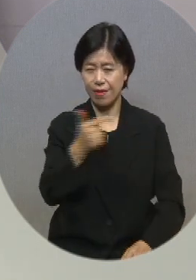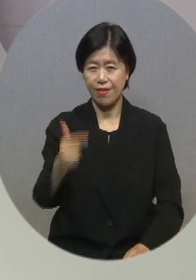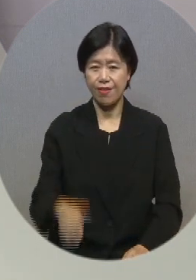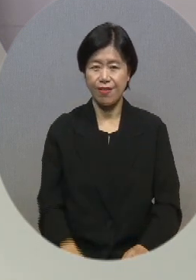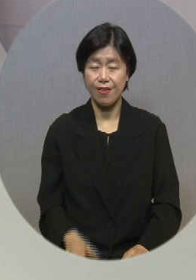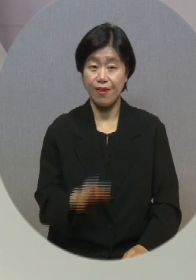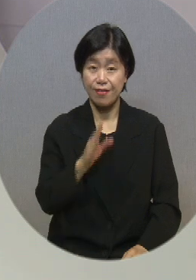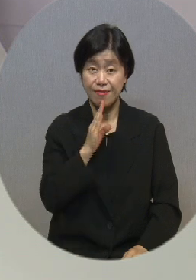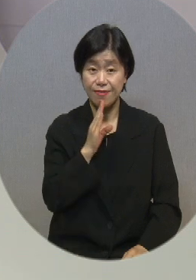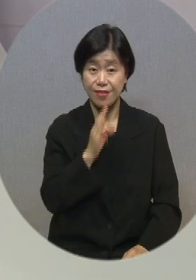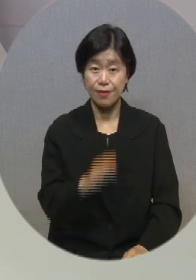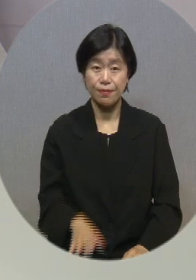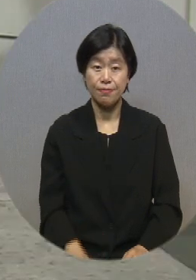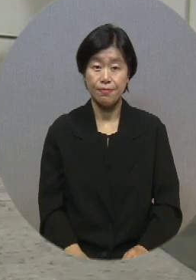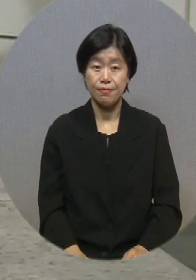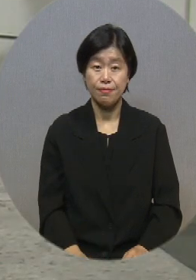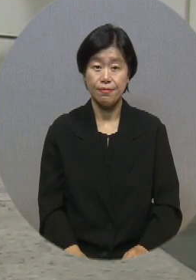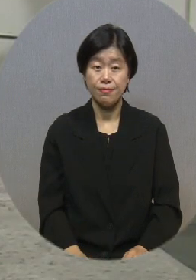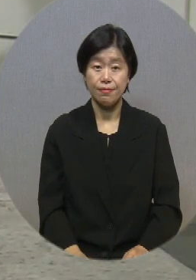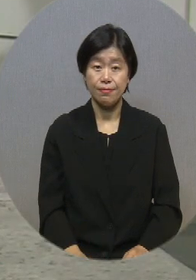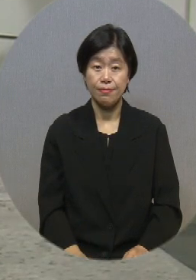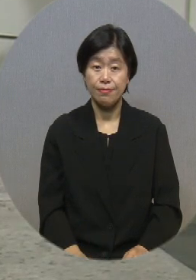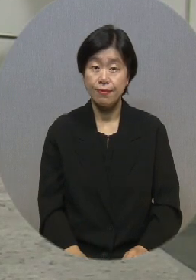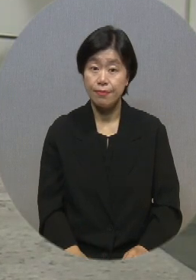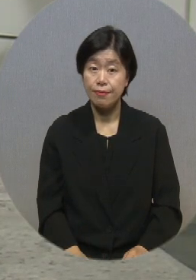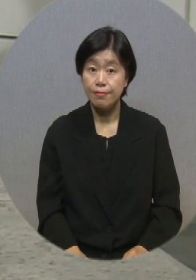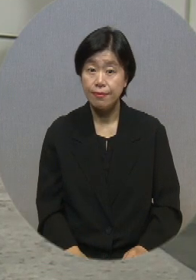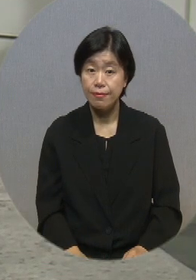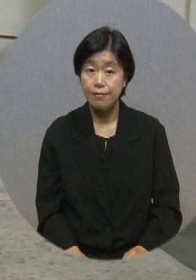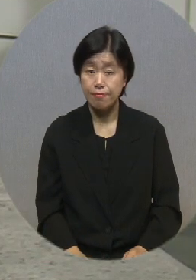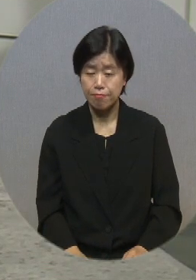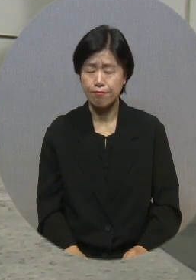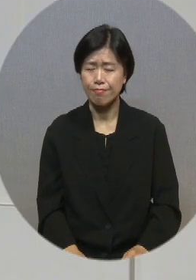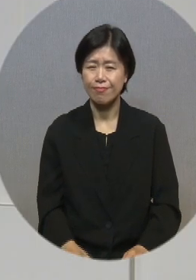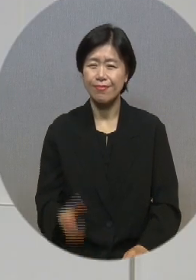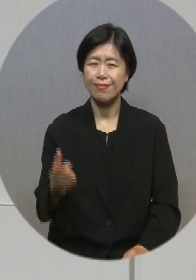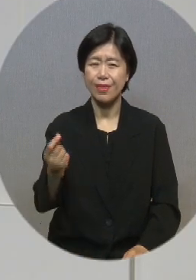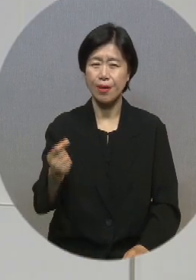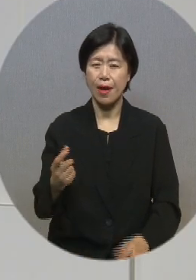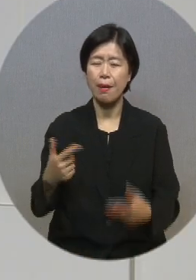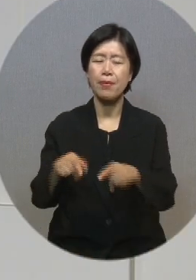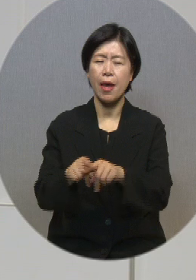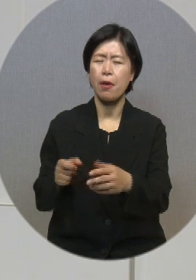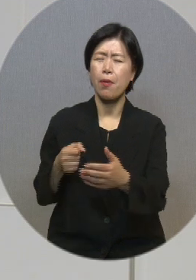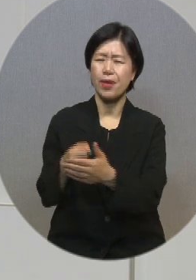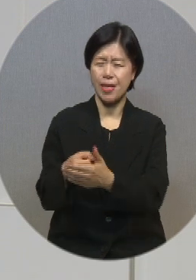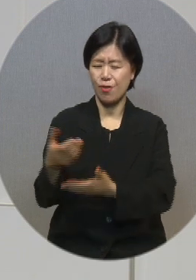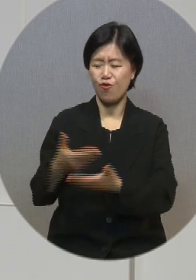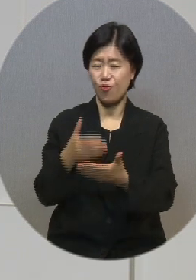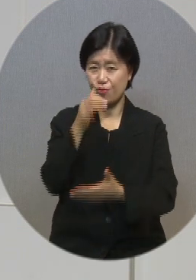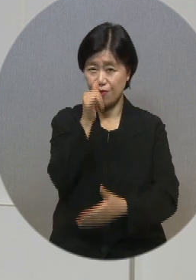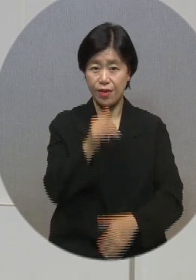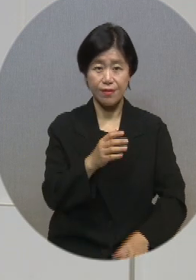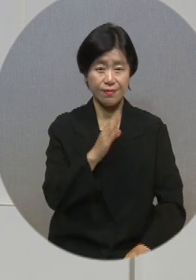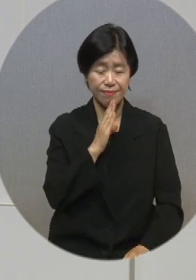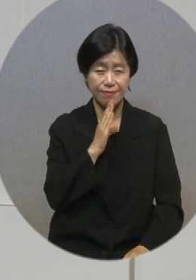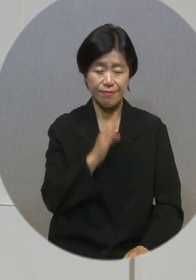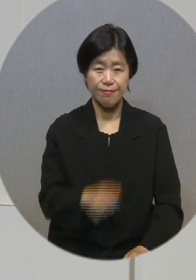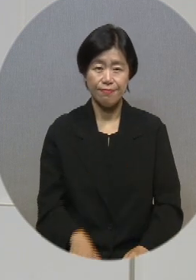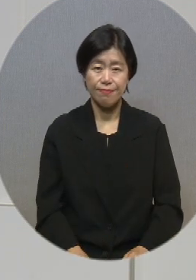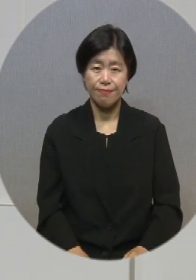용기를 주셨다 그렇게 생각이 드는데. 용기 줬어요. 아 용기를 용기 예. 많이 얻으셨죠. 아 예.